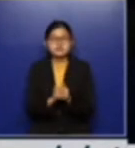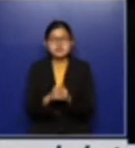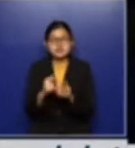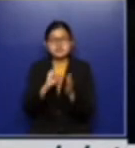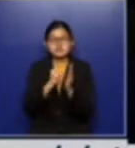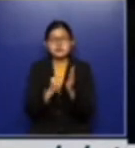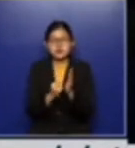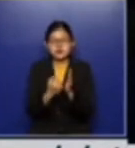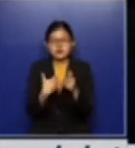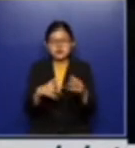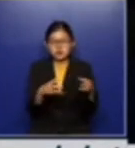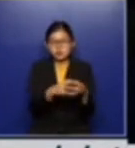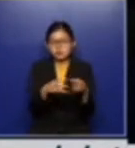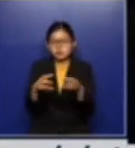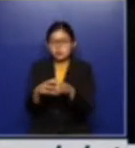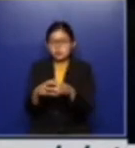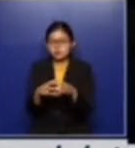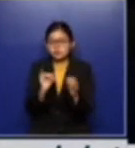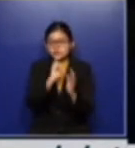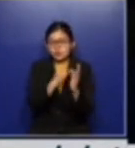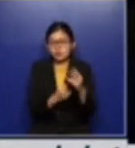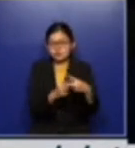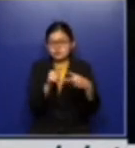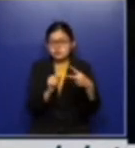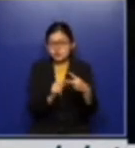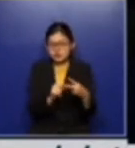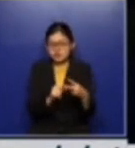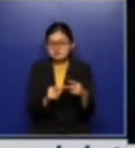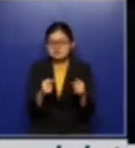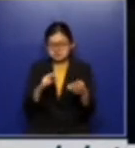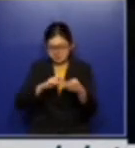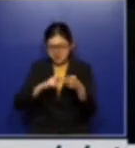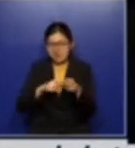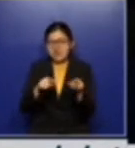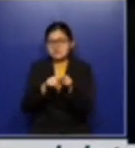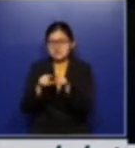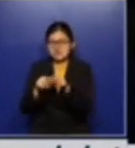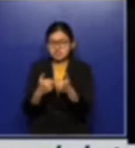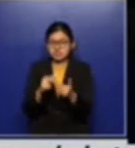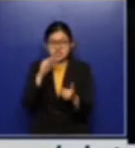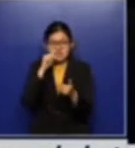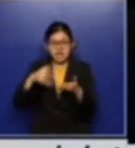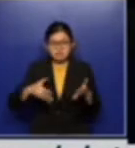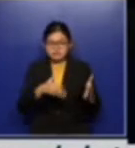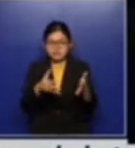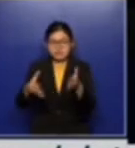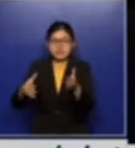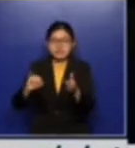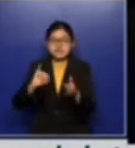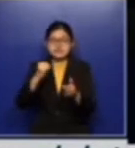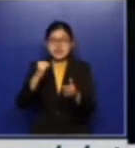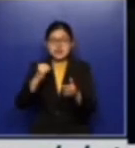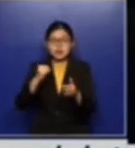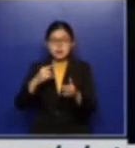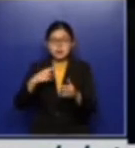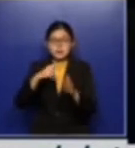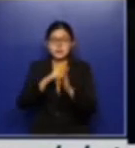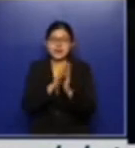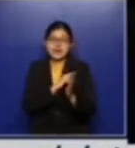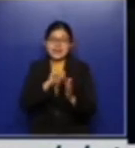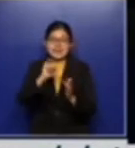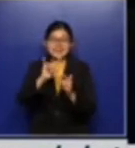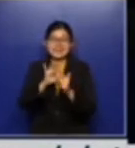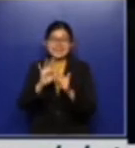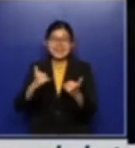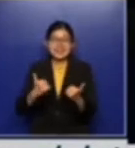สรุปปัญหาเดียวกันครับท่านประธานขณะนี้น้ำในแม่น้ำเจ้าพระยาปริมาณน้ำก็เริ่มมีแล้วสำรวจจาก